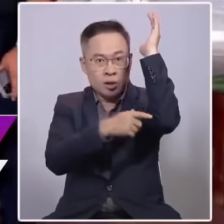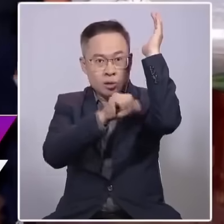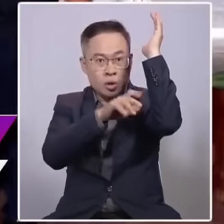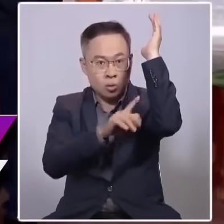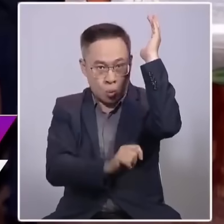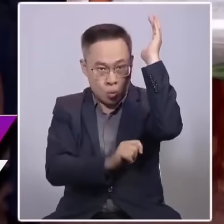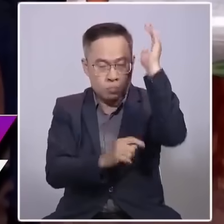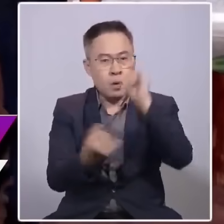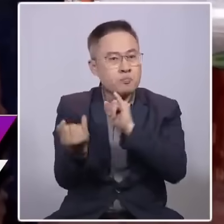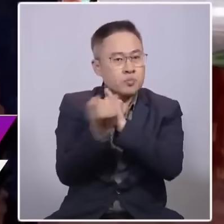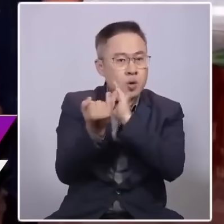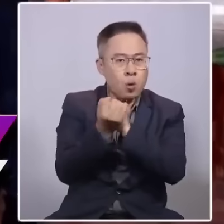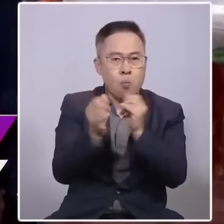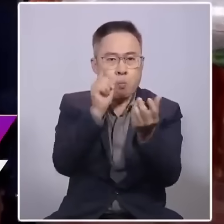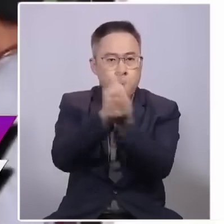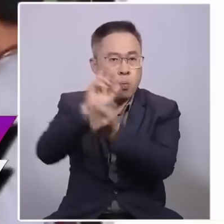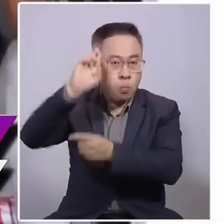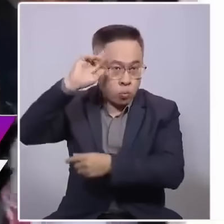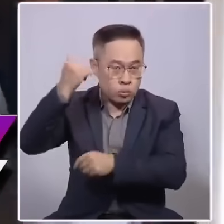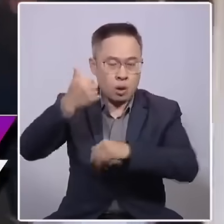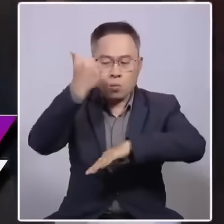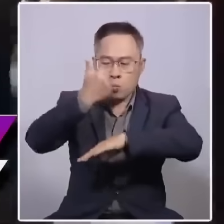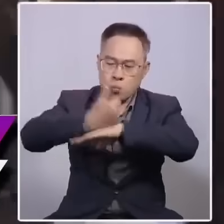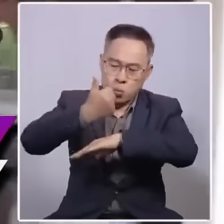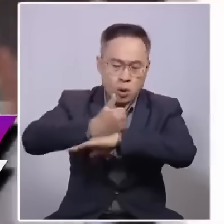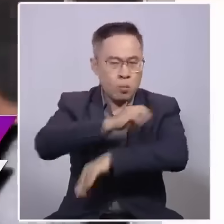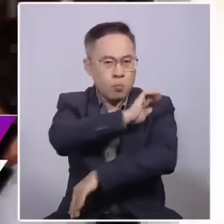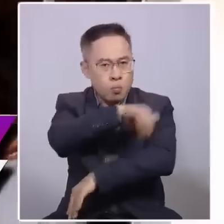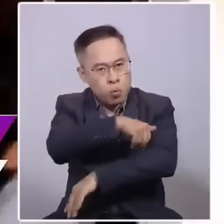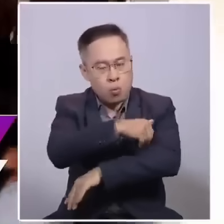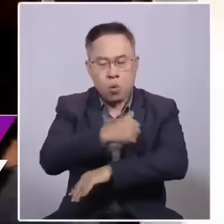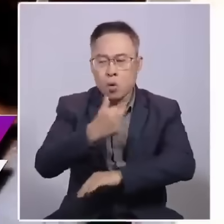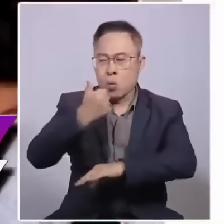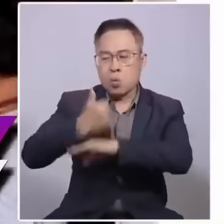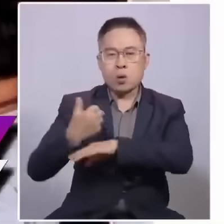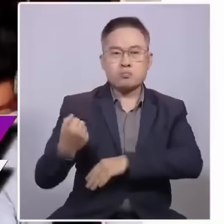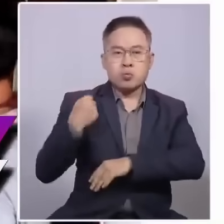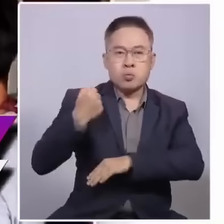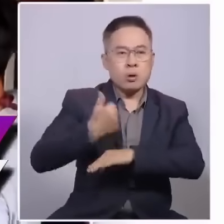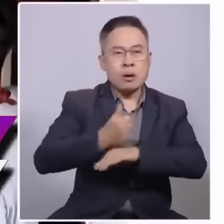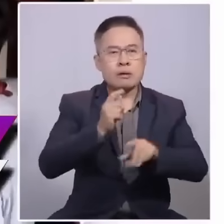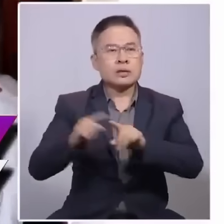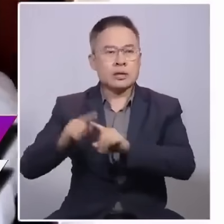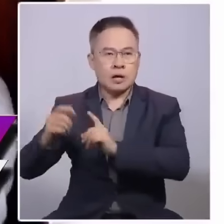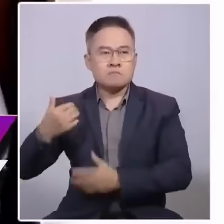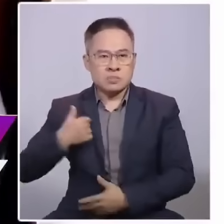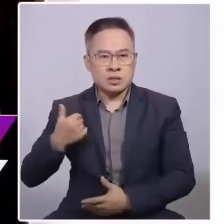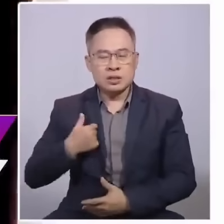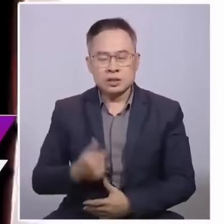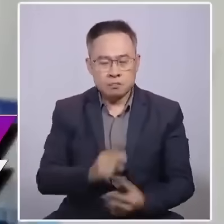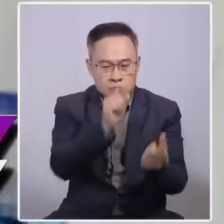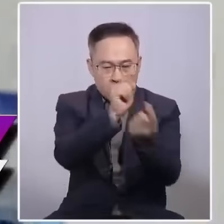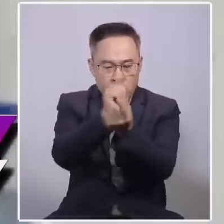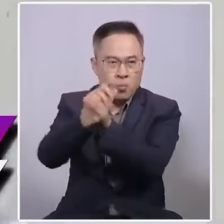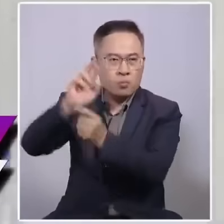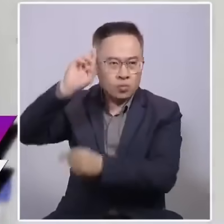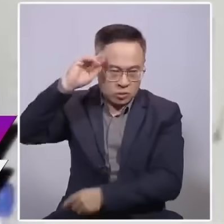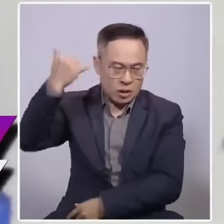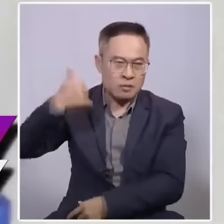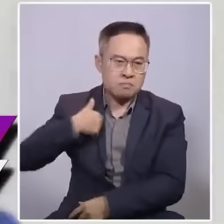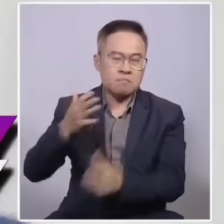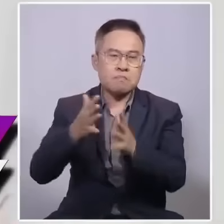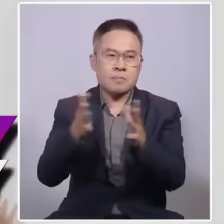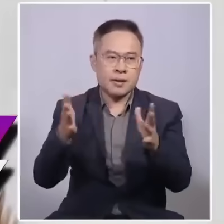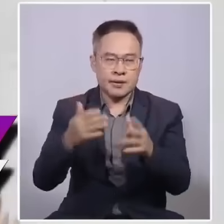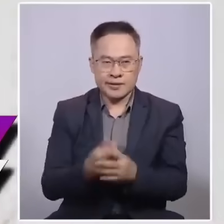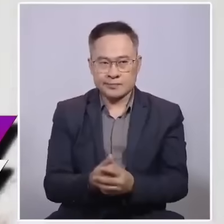มีนักการเมืองมีเอ่อคนคในพื้นที่ที่เป็นผู้มีอิทธิพลมาเยี่ยมที่ระหว่างอยู่ที่โรงพยาบาลด้วยนะคะข้อมูลก่อนหน้า